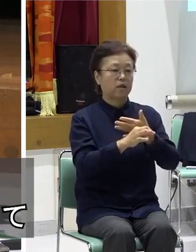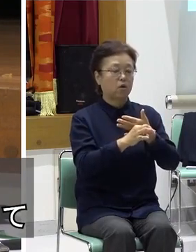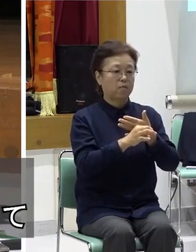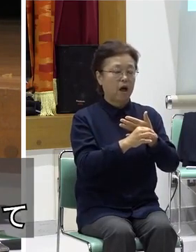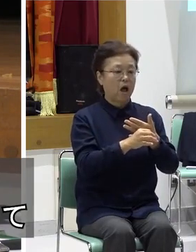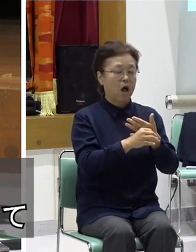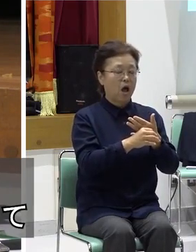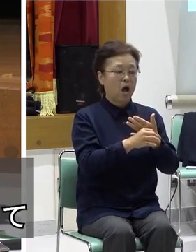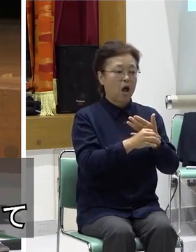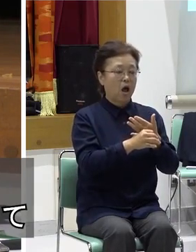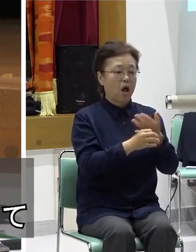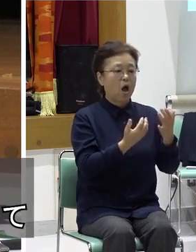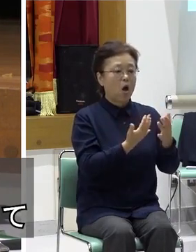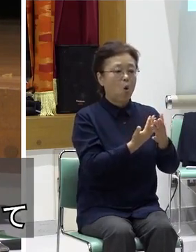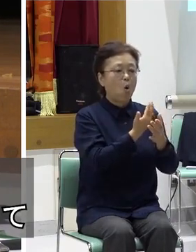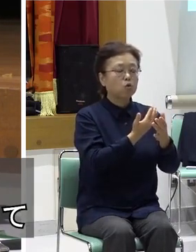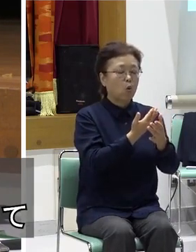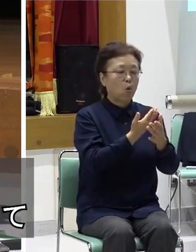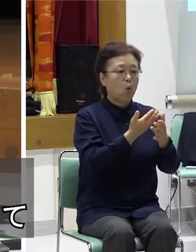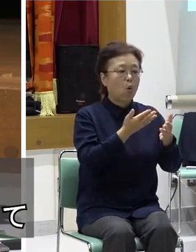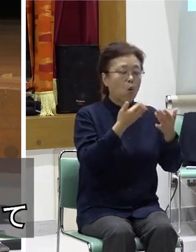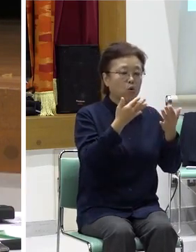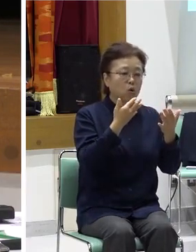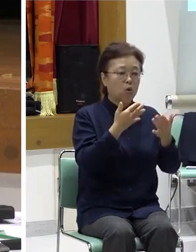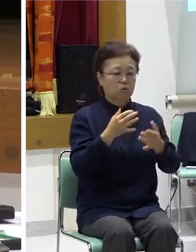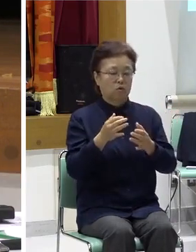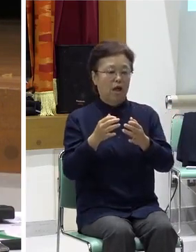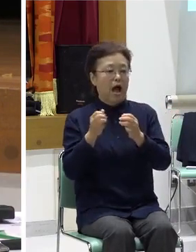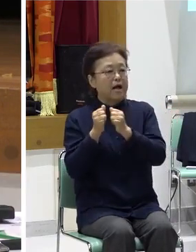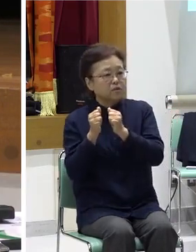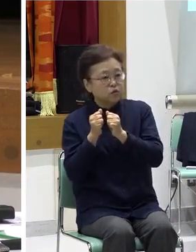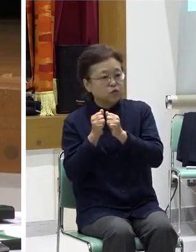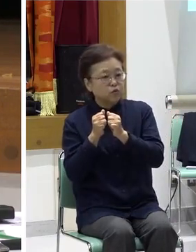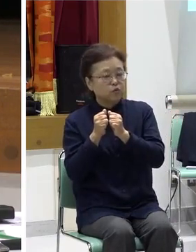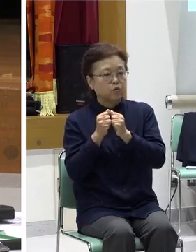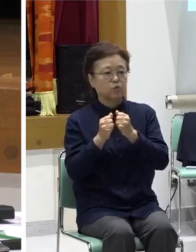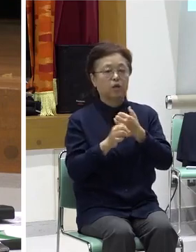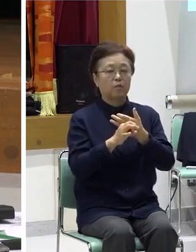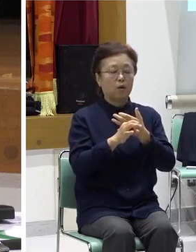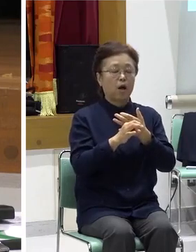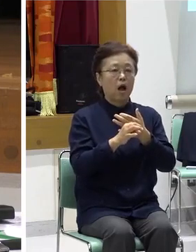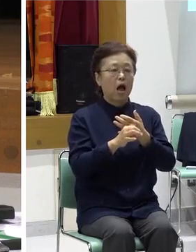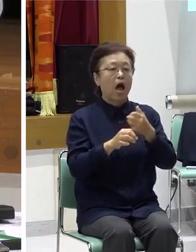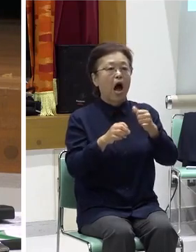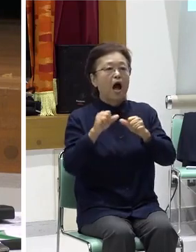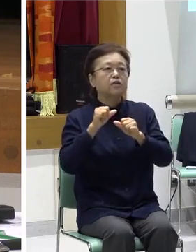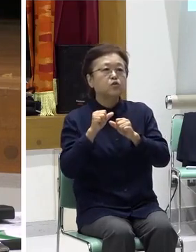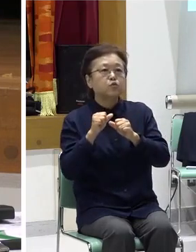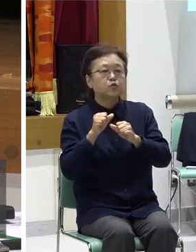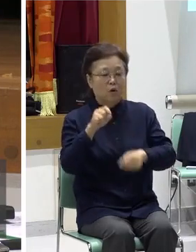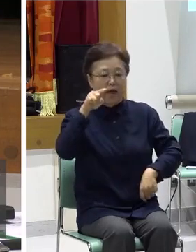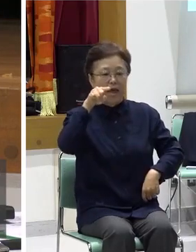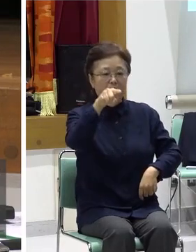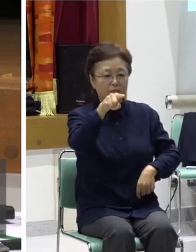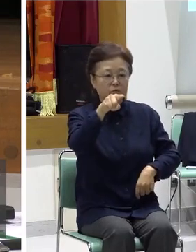アイスを選んで、例えば、アイスコーヒー飲みたいなと思っても、アイスを選ぶと、今度はアイスコーヒー、カフェラテ、その手のアイスないない